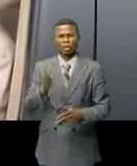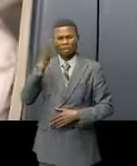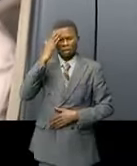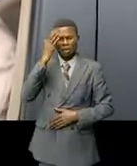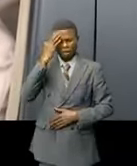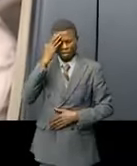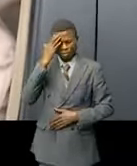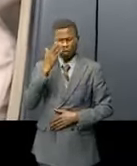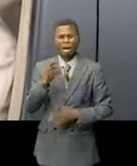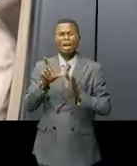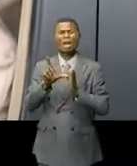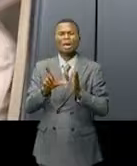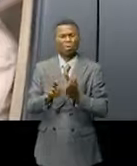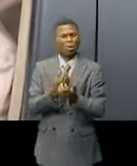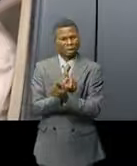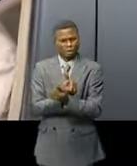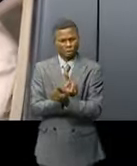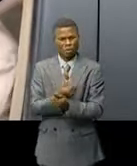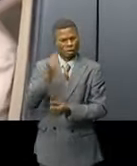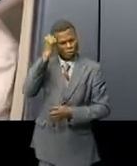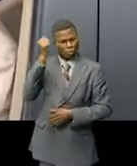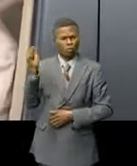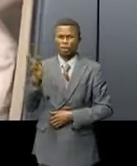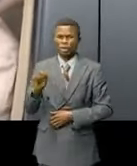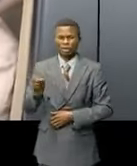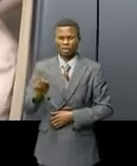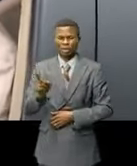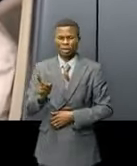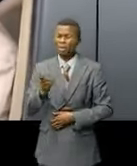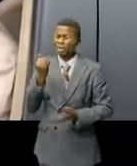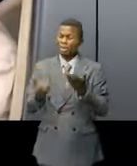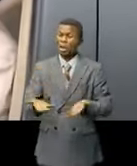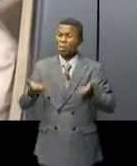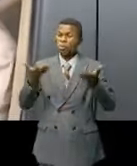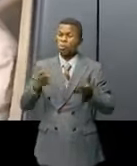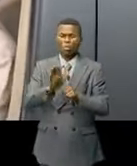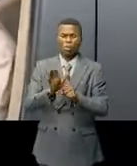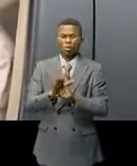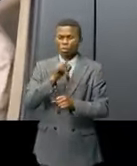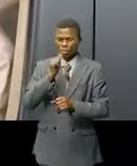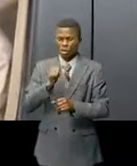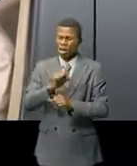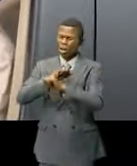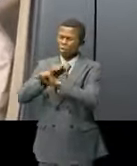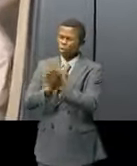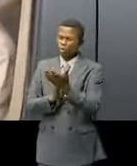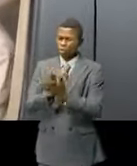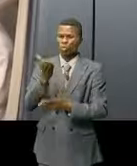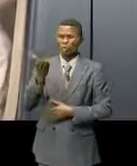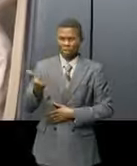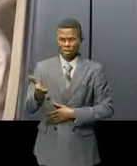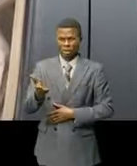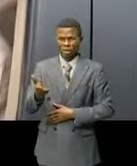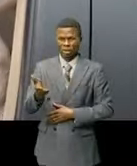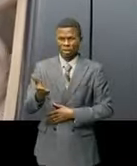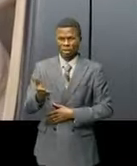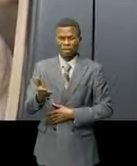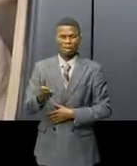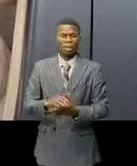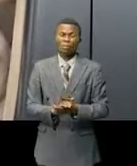Aux conducteurs de véhicules de respecter les tonnages et surtout de prendre soin de cet ouvrage.